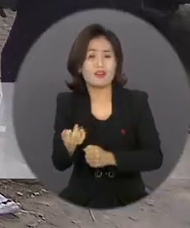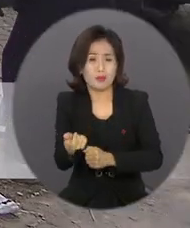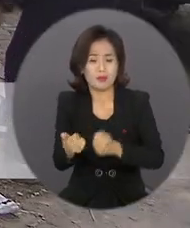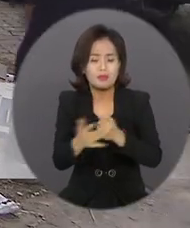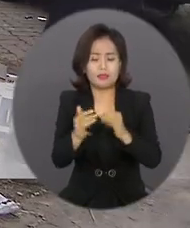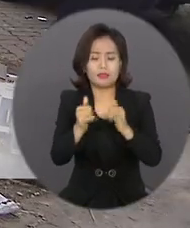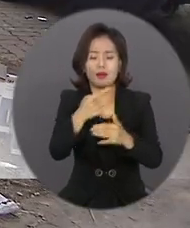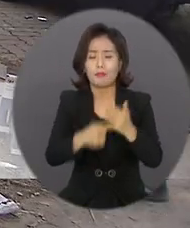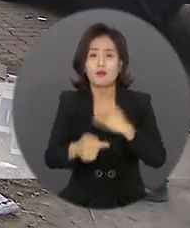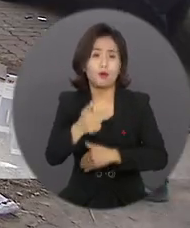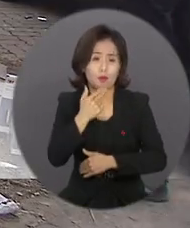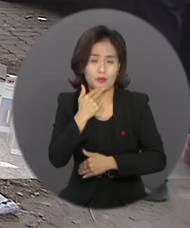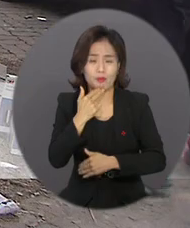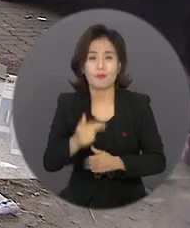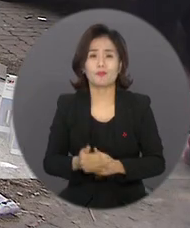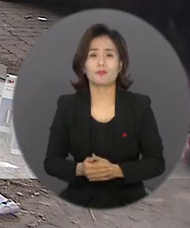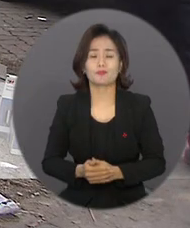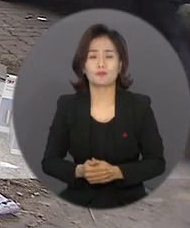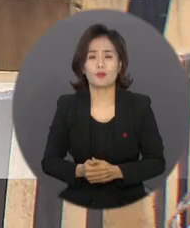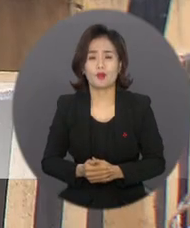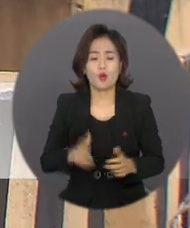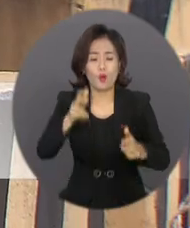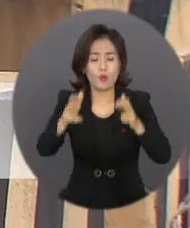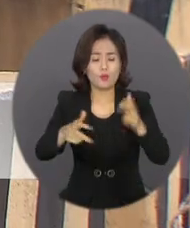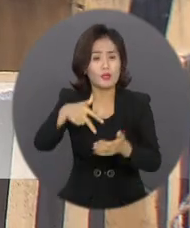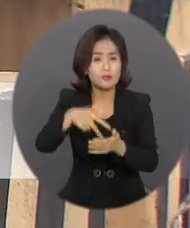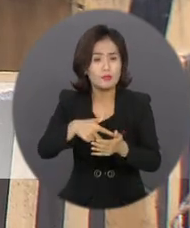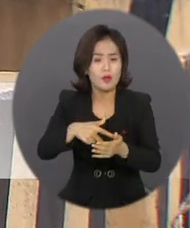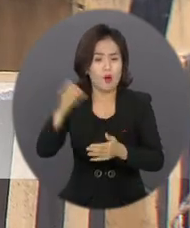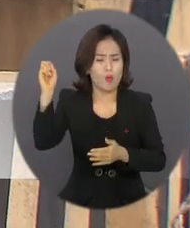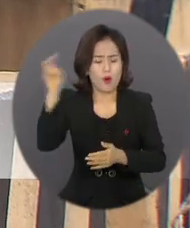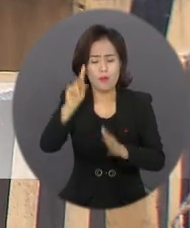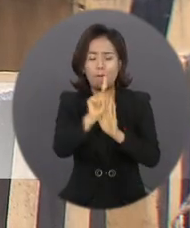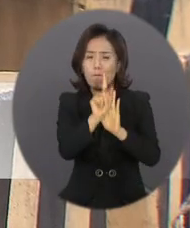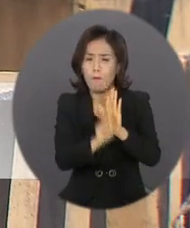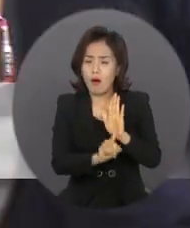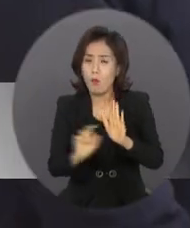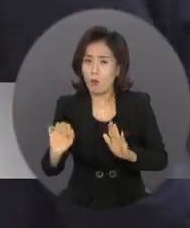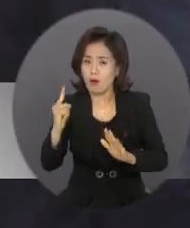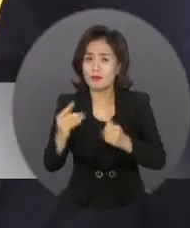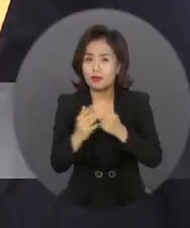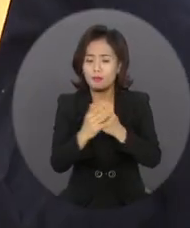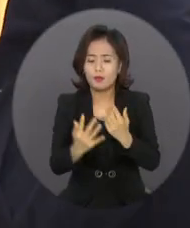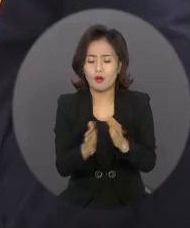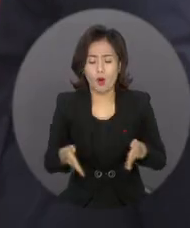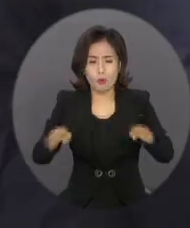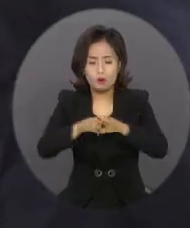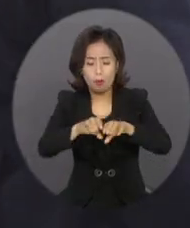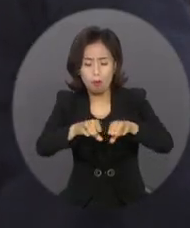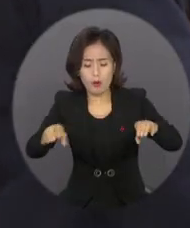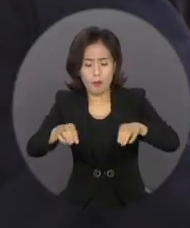적어 인명피해는 발생하지 않았습니다 공장 측은 최근 기온이 급격히 낮아지면서 건물 외부에 있는